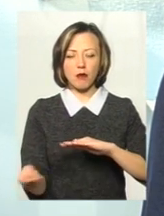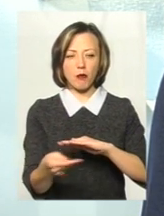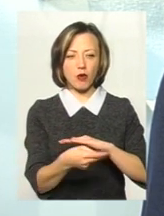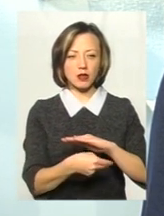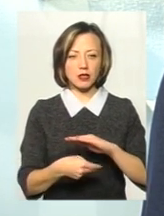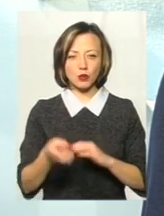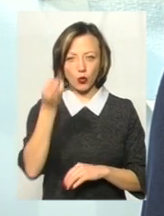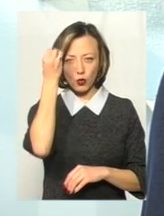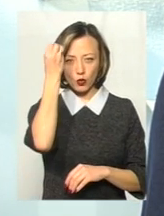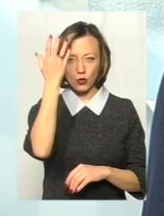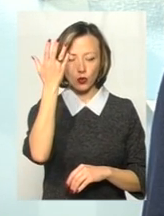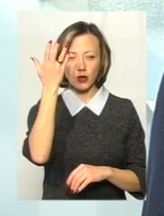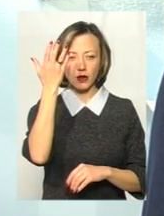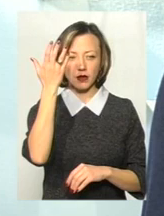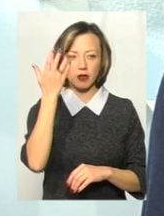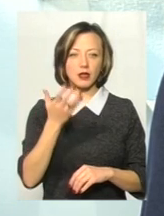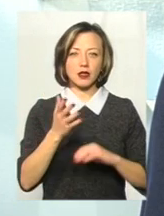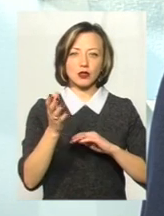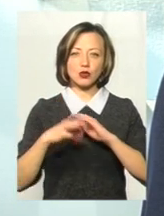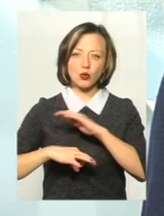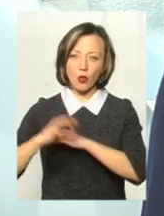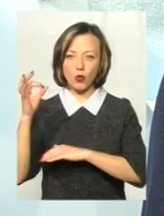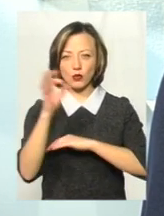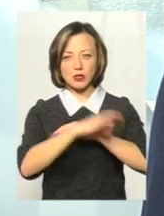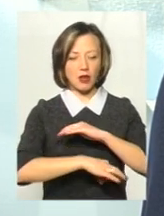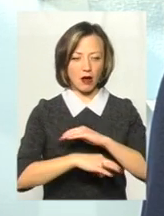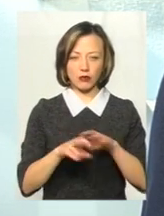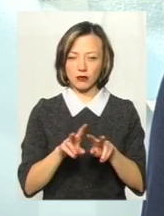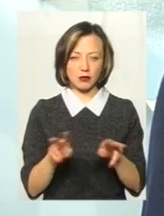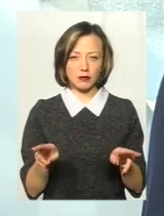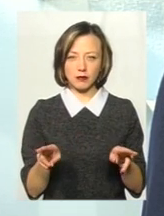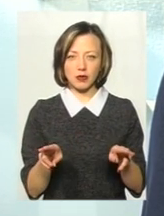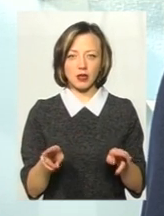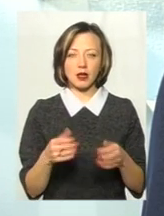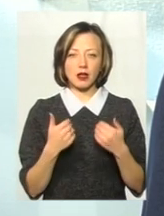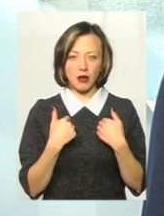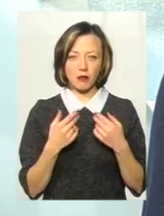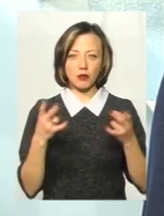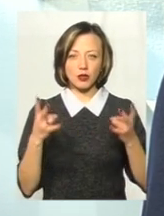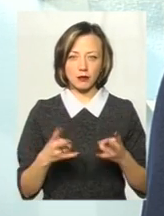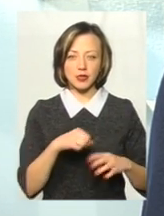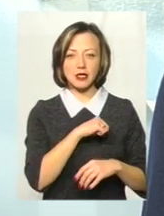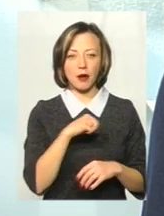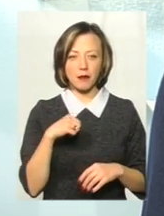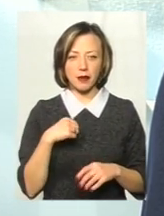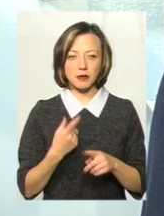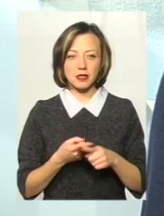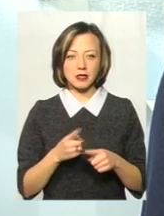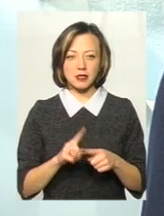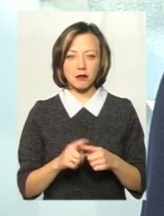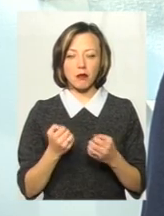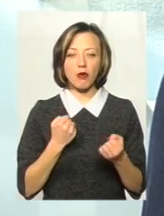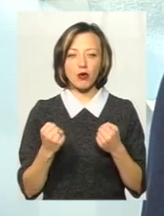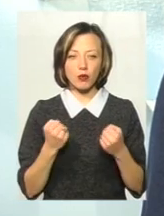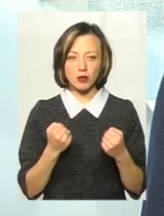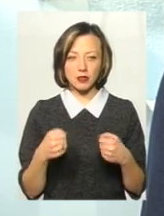пропагандистської культури зі Сходу чи там Заходу, і нам потрібно самим якось з цим